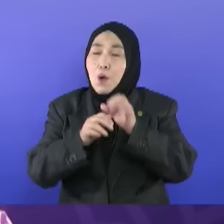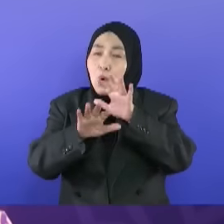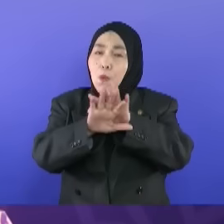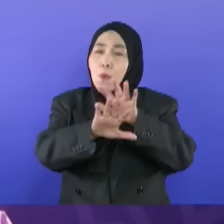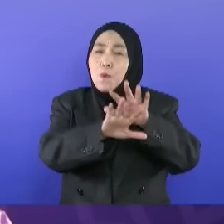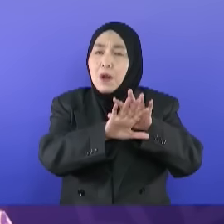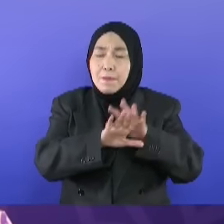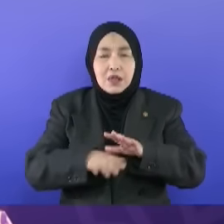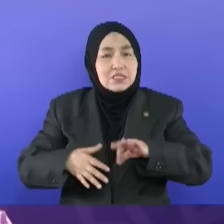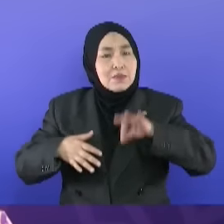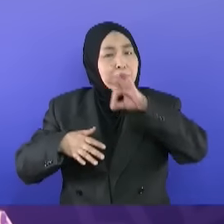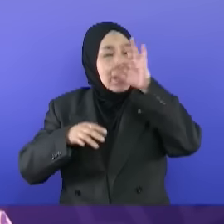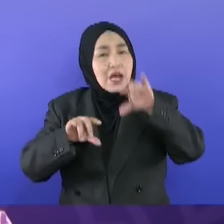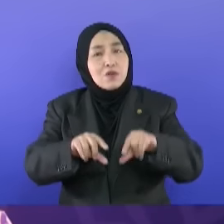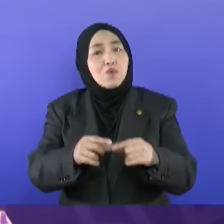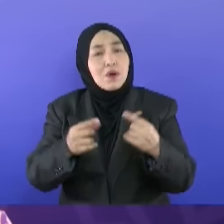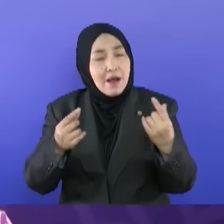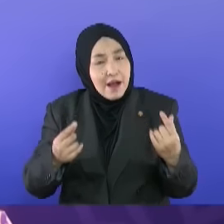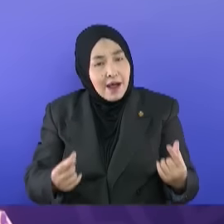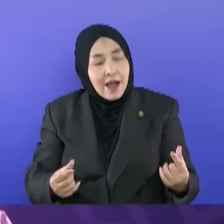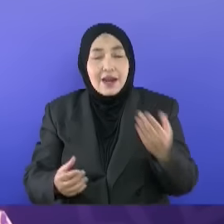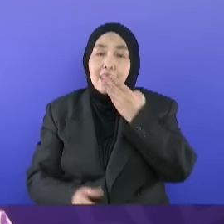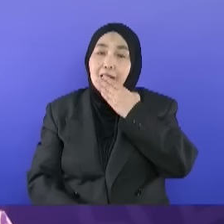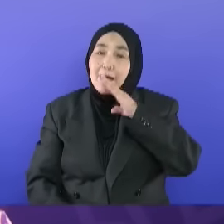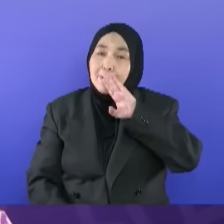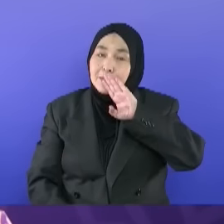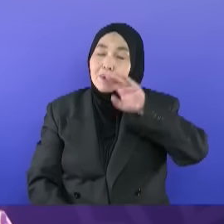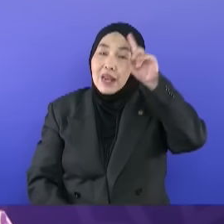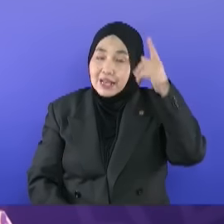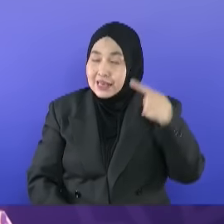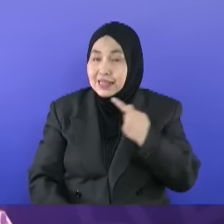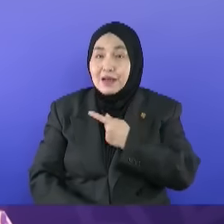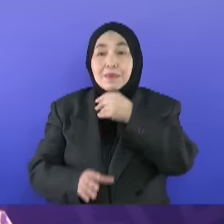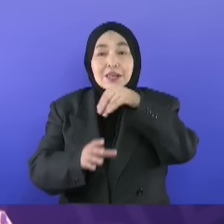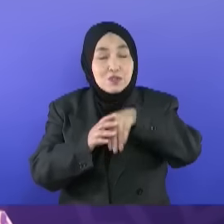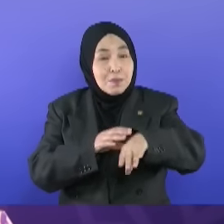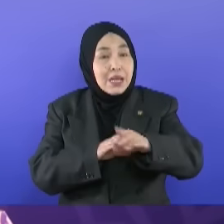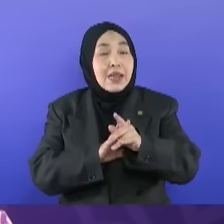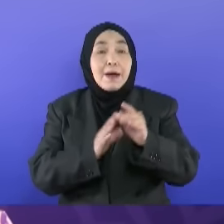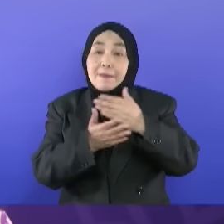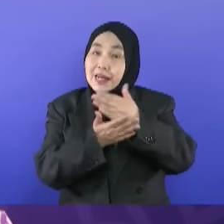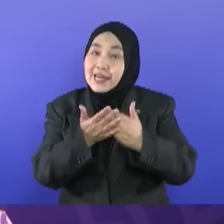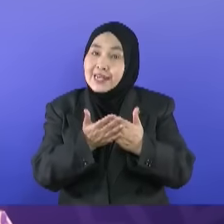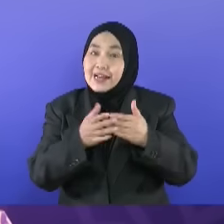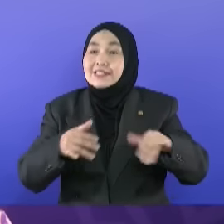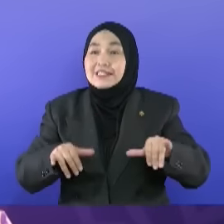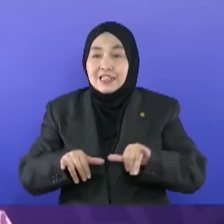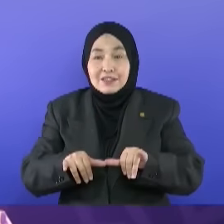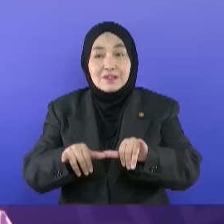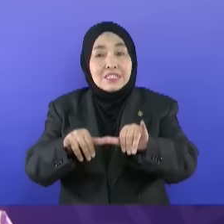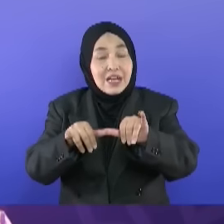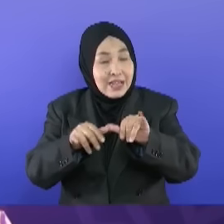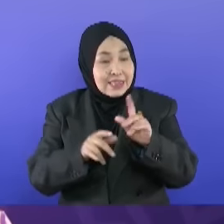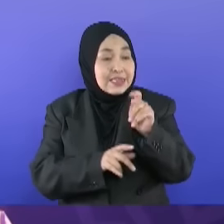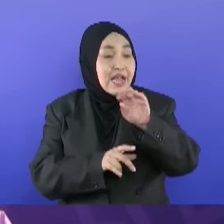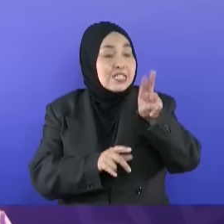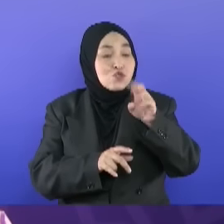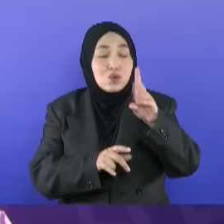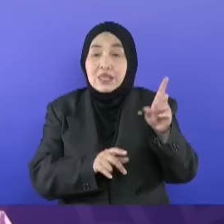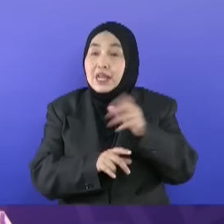lagi bersemangat dengan al-Quranul Karim. Alhamdulillah. Baik kita masuk er segmen yang seterusnya. Tajwid dan juga